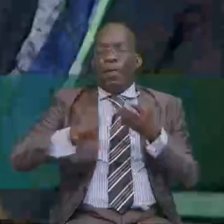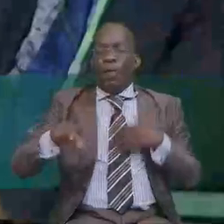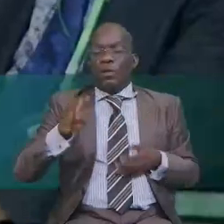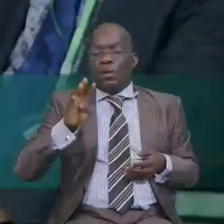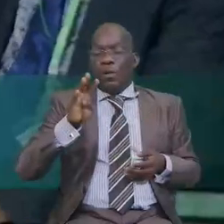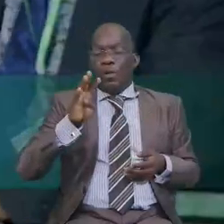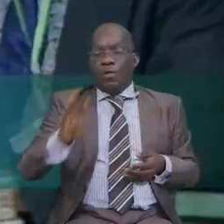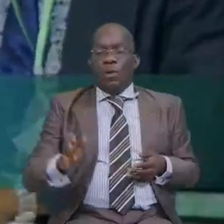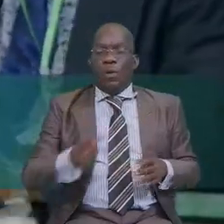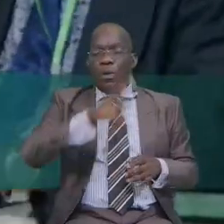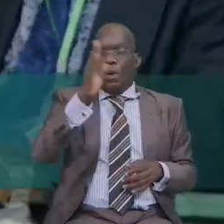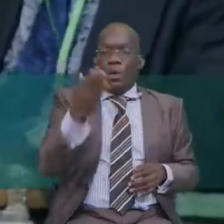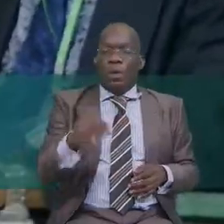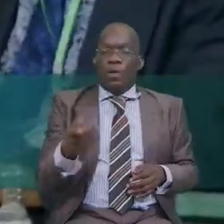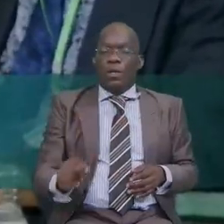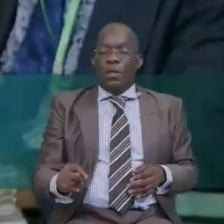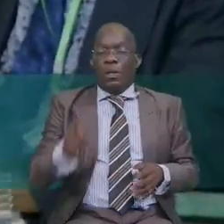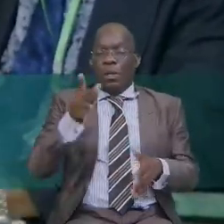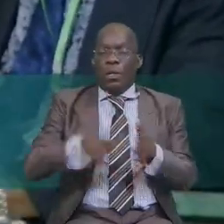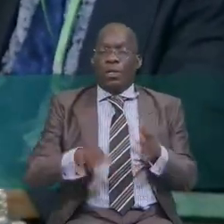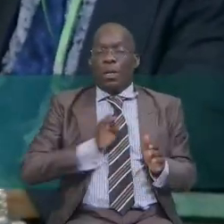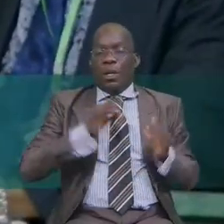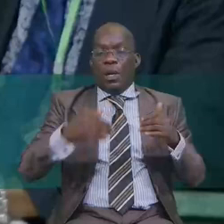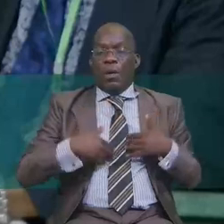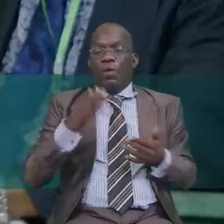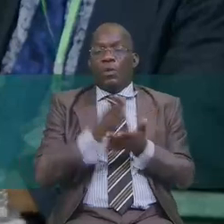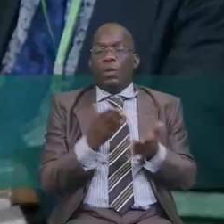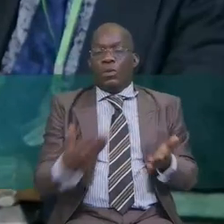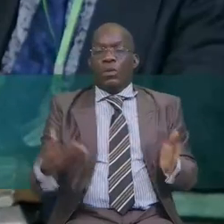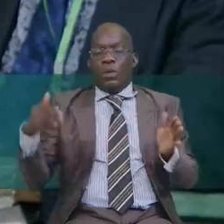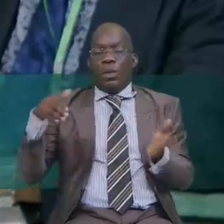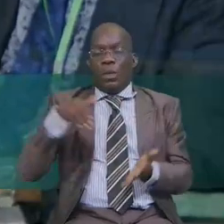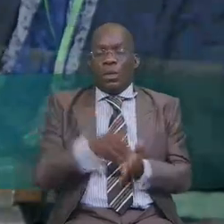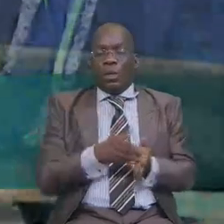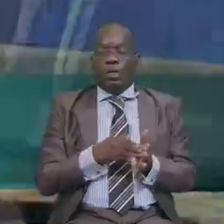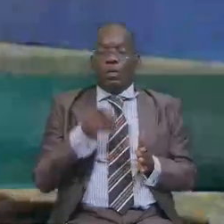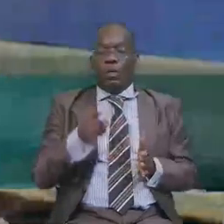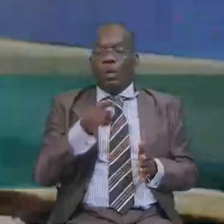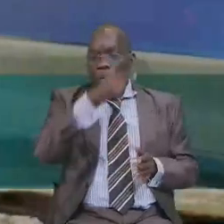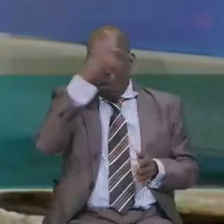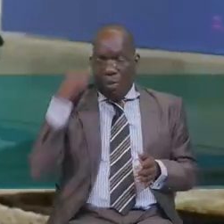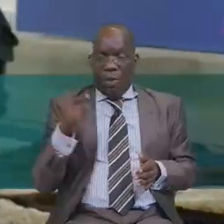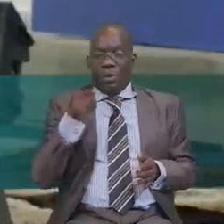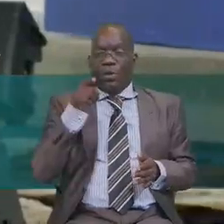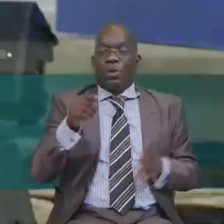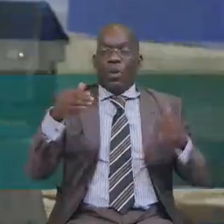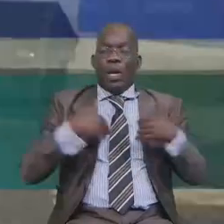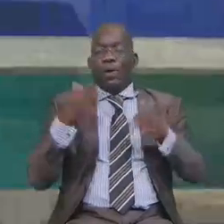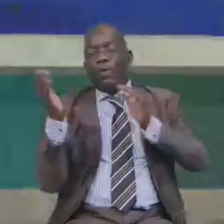Mais ce que j'ai contre toi, c'est que tu as abandonné ton premier